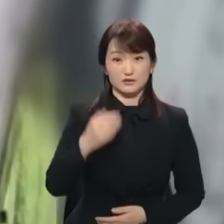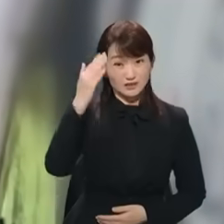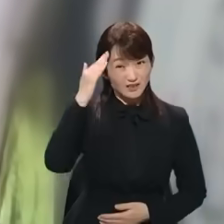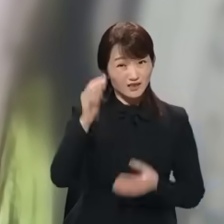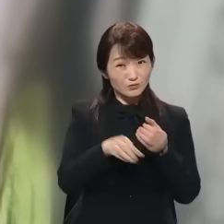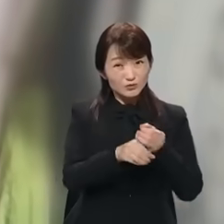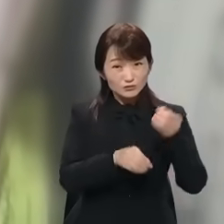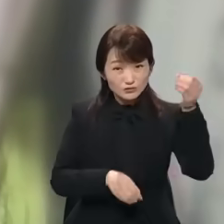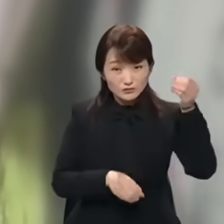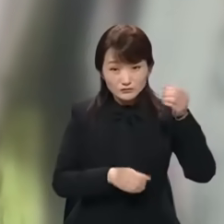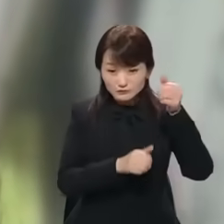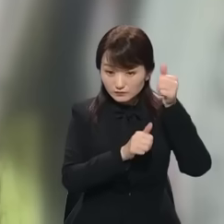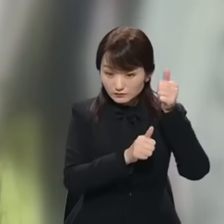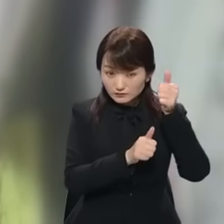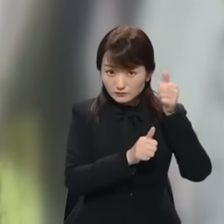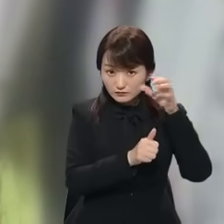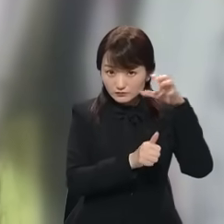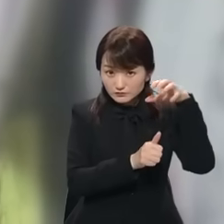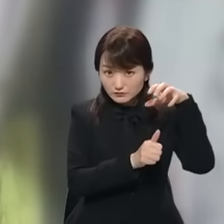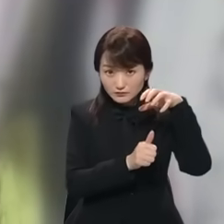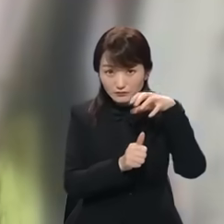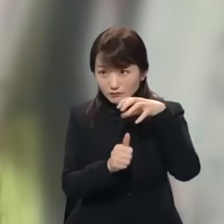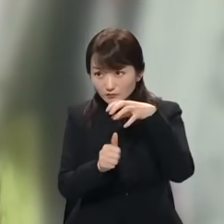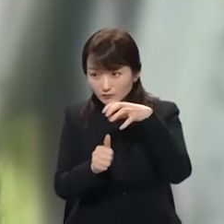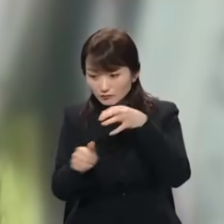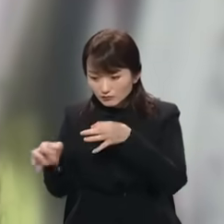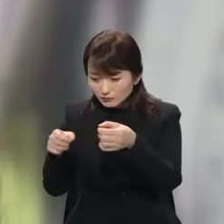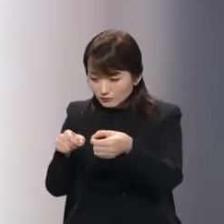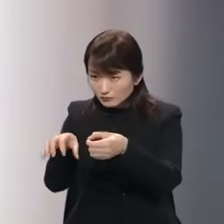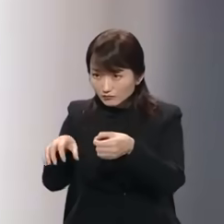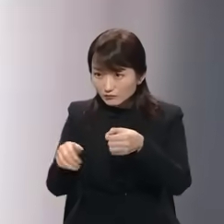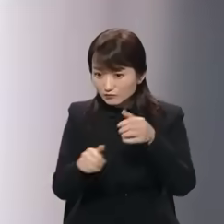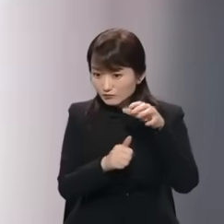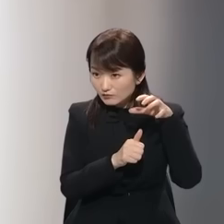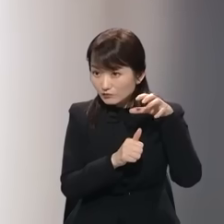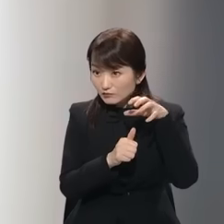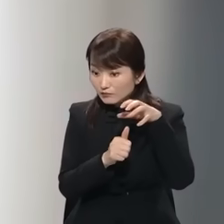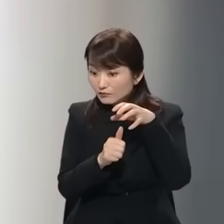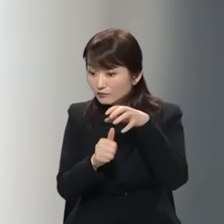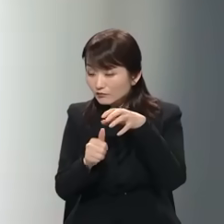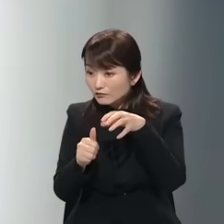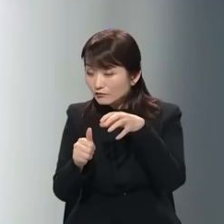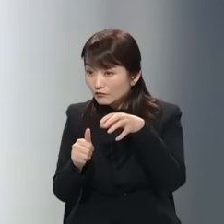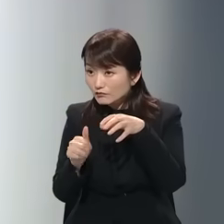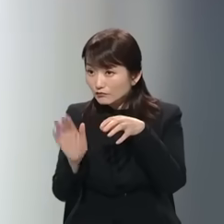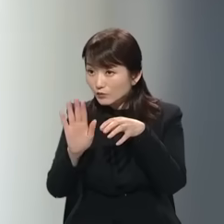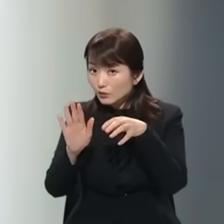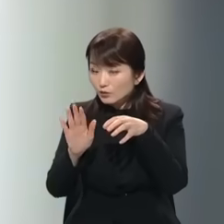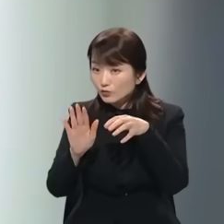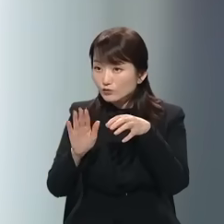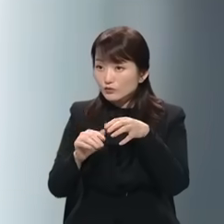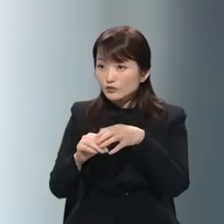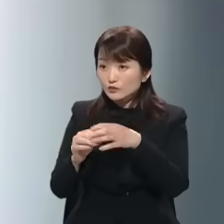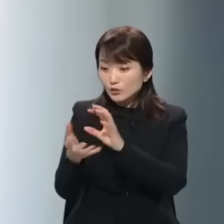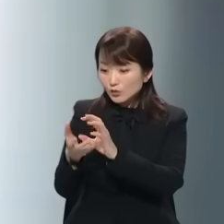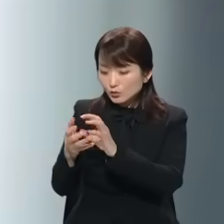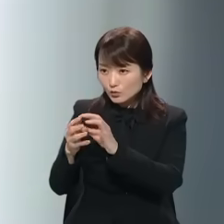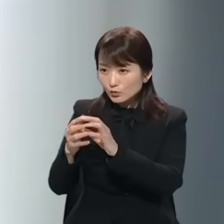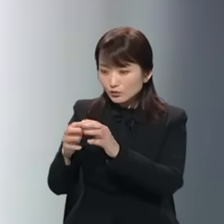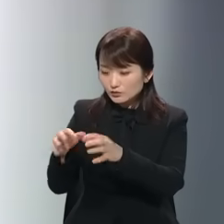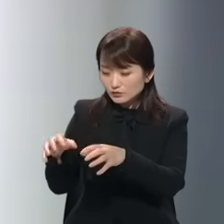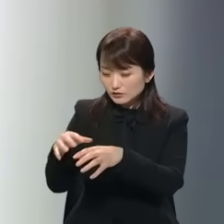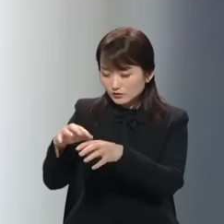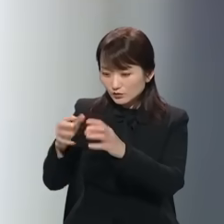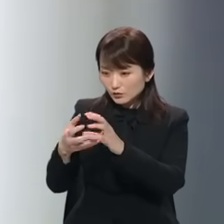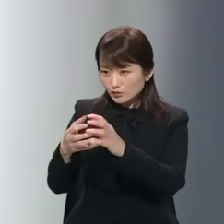우선을 쓴 남자가 성큼성큼 가게 앞을 지나가는 줄 알았지 어 갑자기 정지하다 꽃 줄기를 잡고